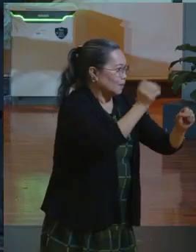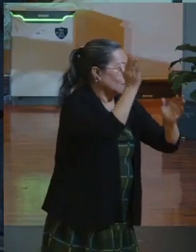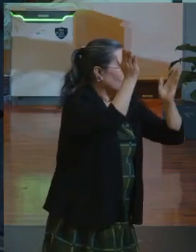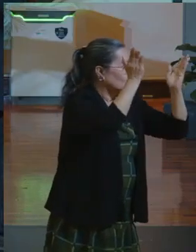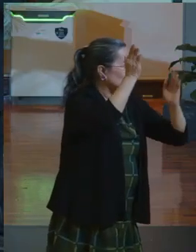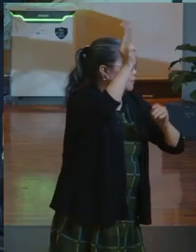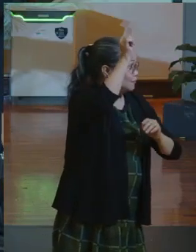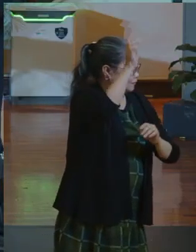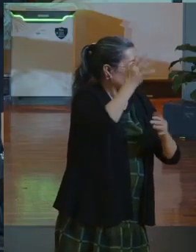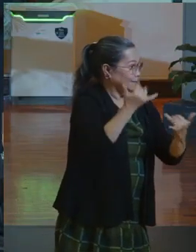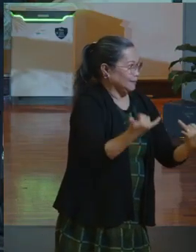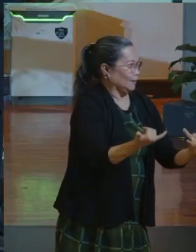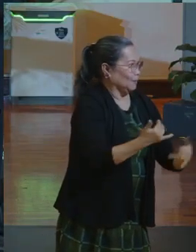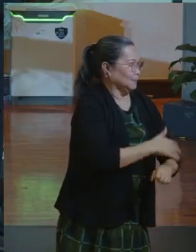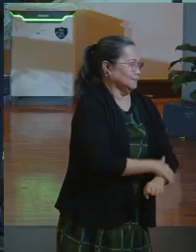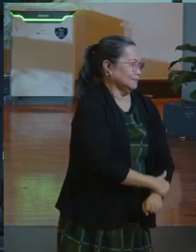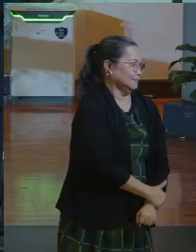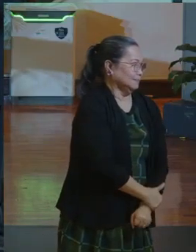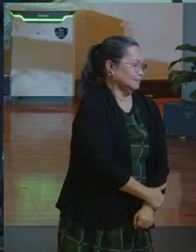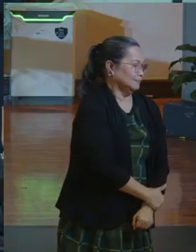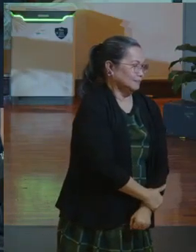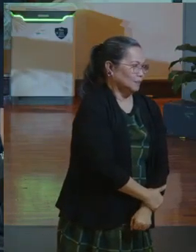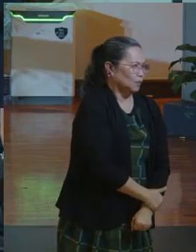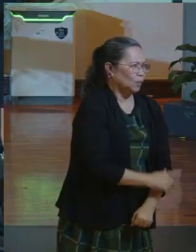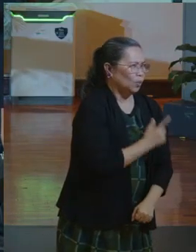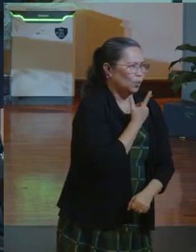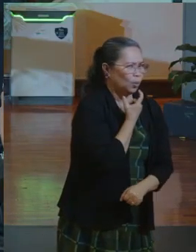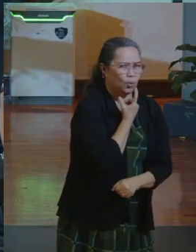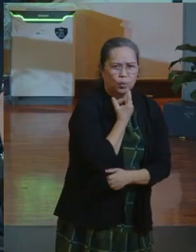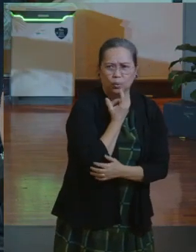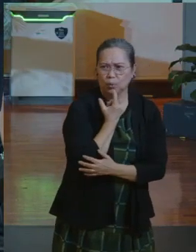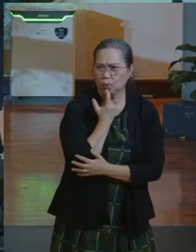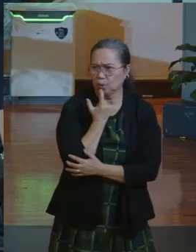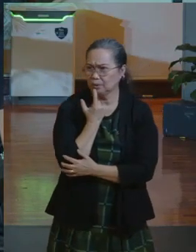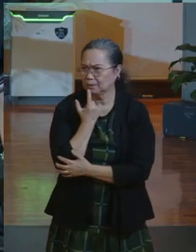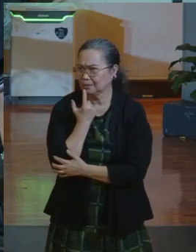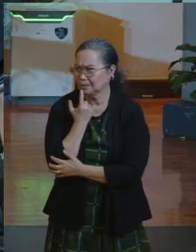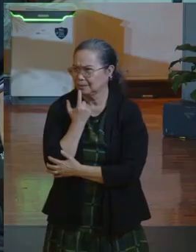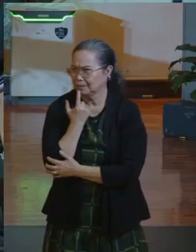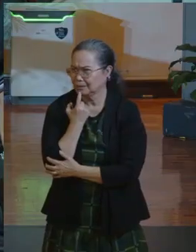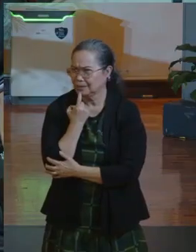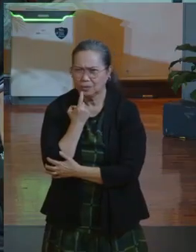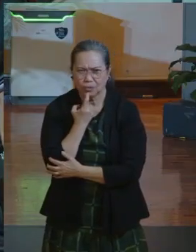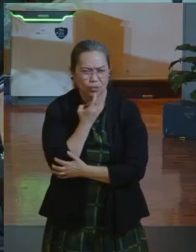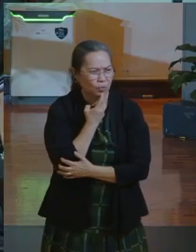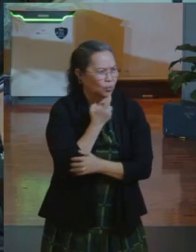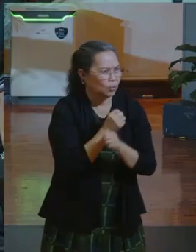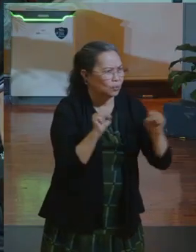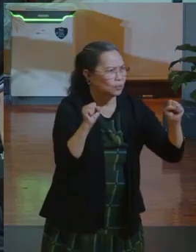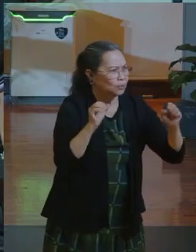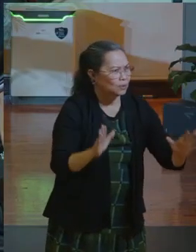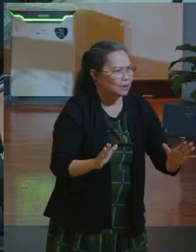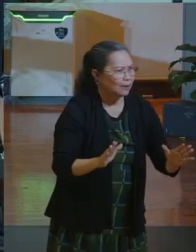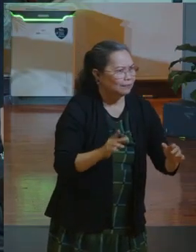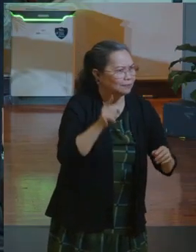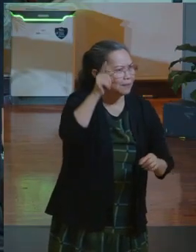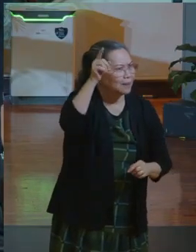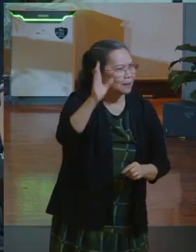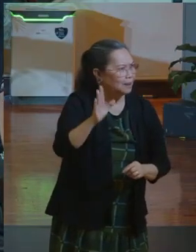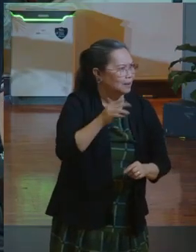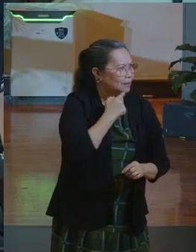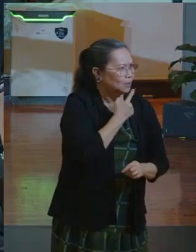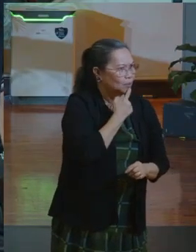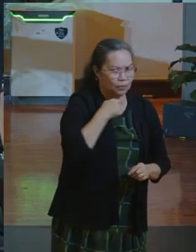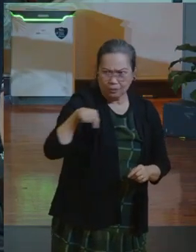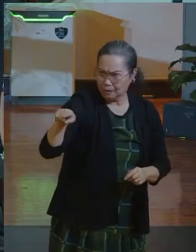maglingkod sa Kanya ngayon. Sino po yan? Sino po ba ang niligtas ng Panginoon